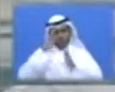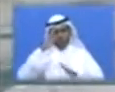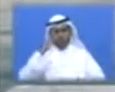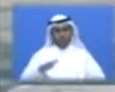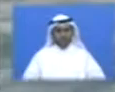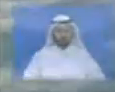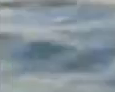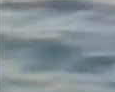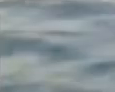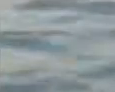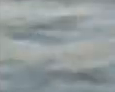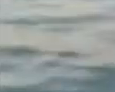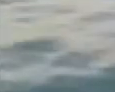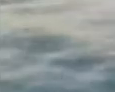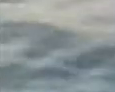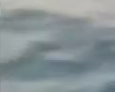لك.